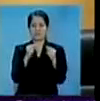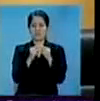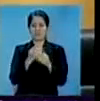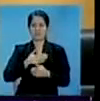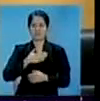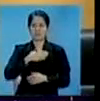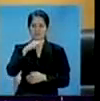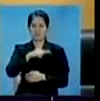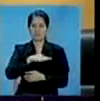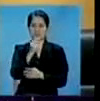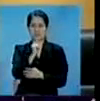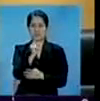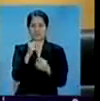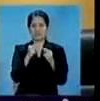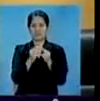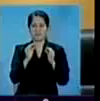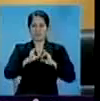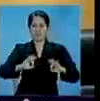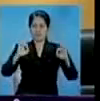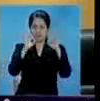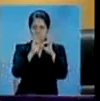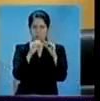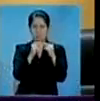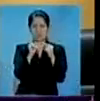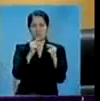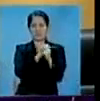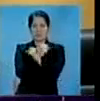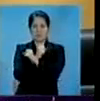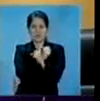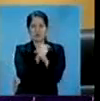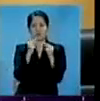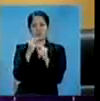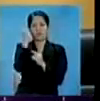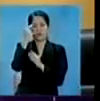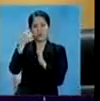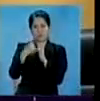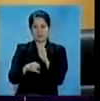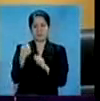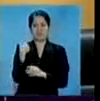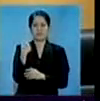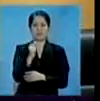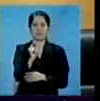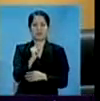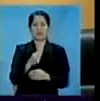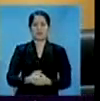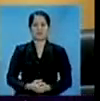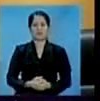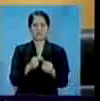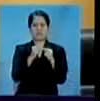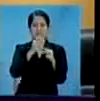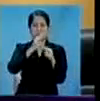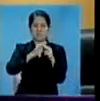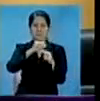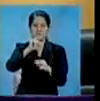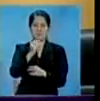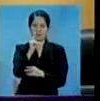าเป็นความสำคัญเพื่อป้องกันการเข้าใจผิดเพราะว่าทางคุณจตุพรกับผ